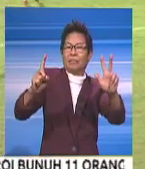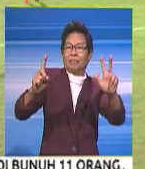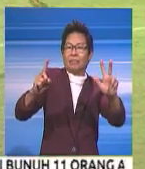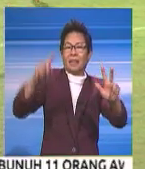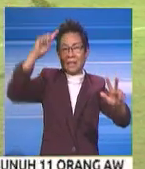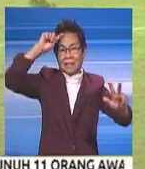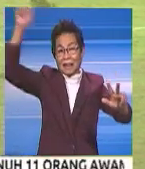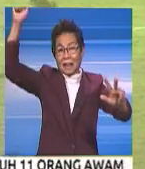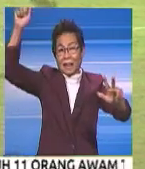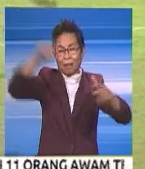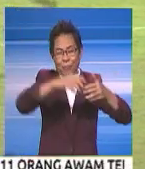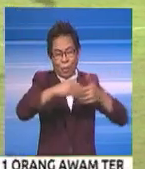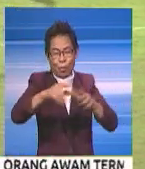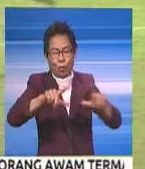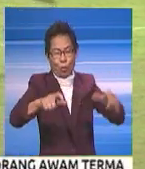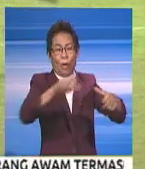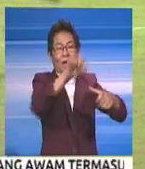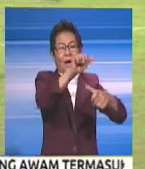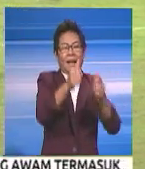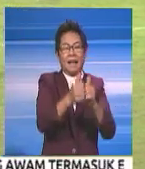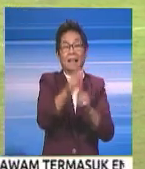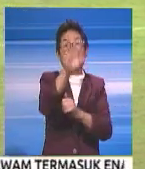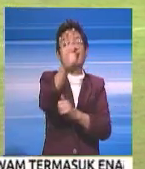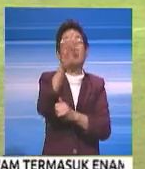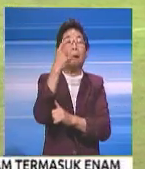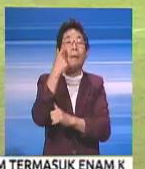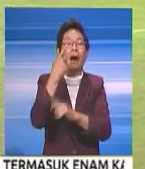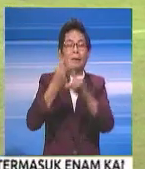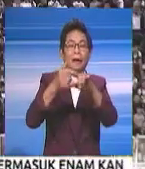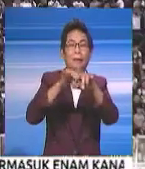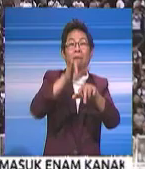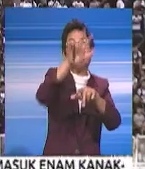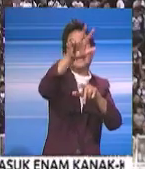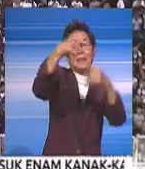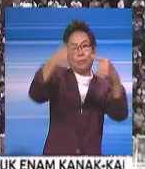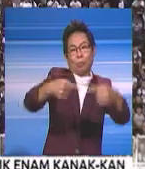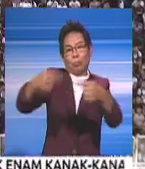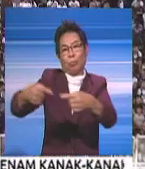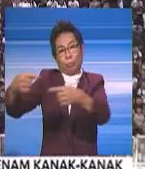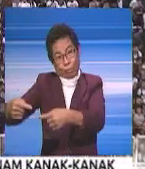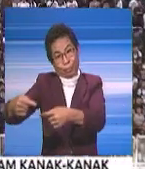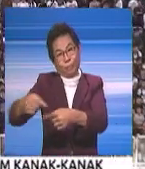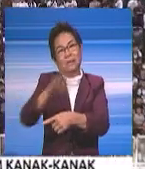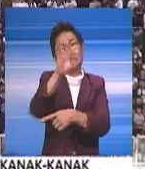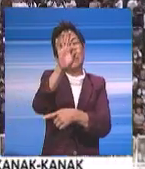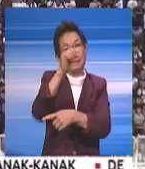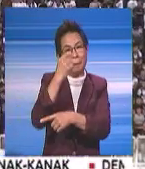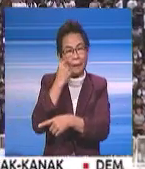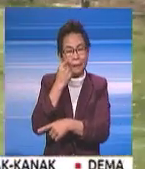penyu yang kini memimpin kumpulan A dengan 9 mata dari 3 perlawanan.